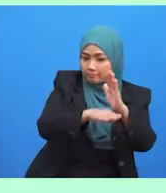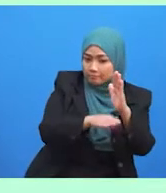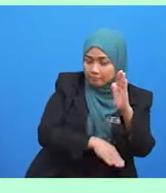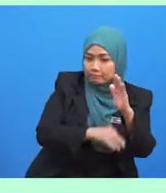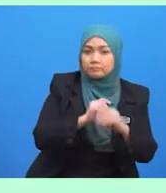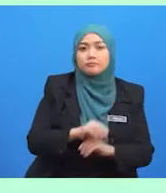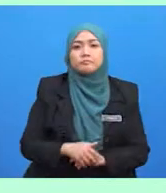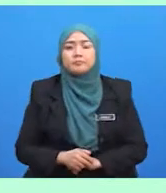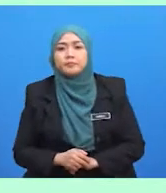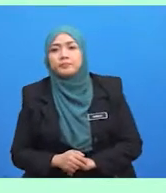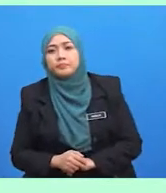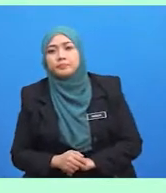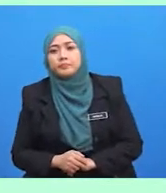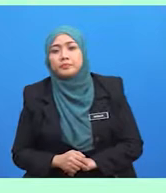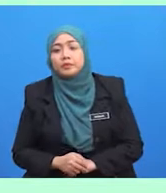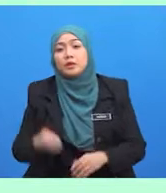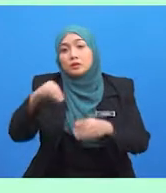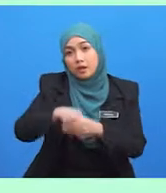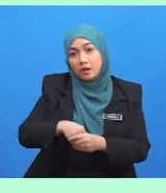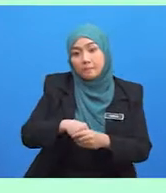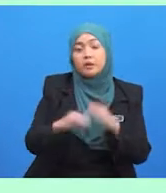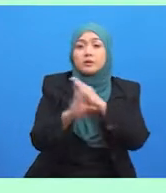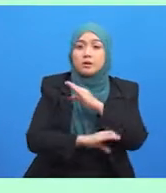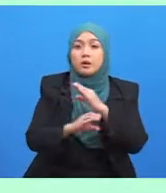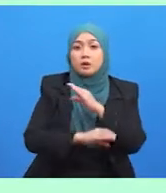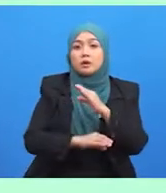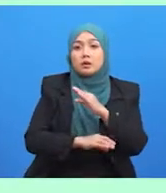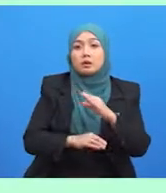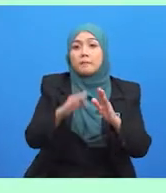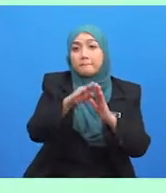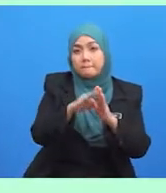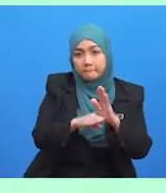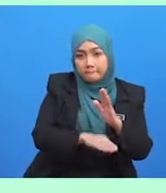manakala kuantiti penawaran beras dalam negara akan meningkat.